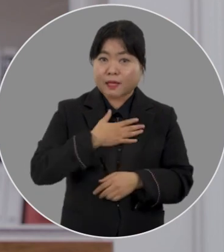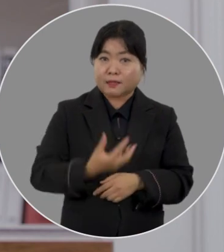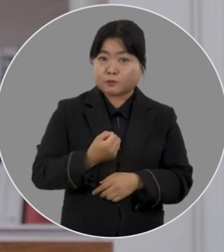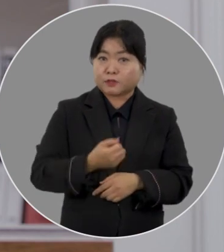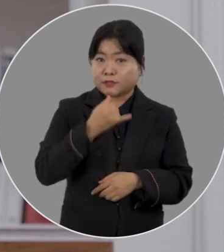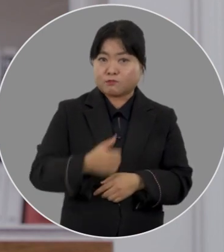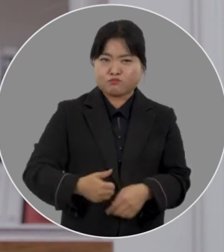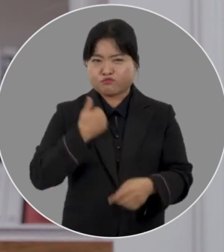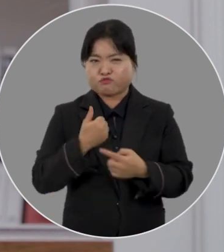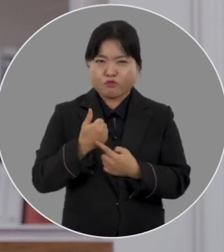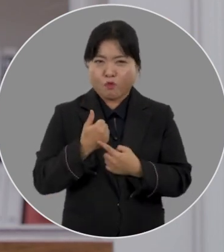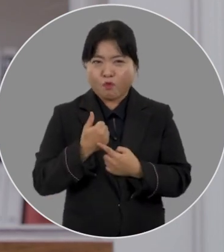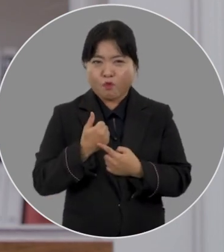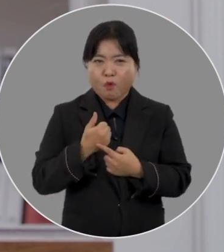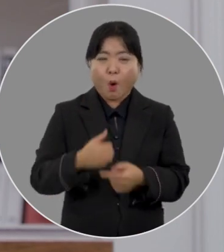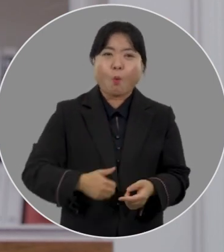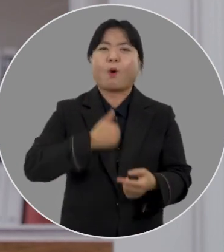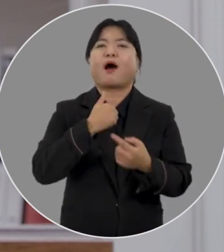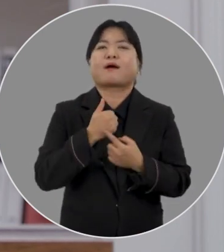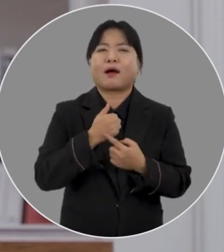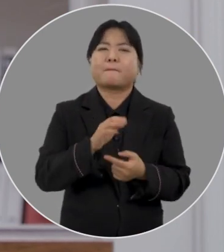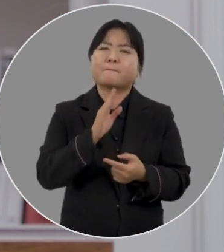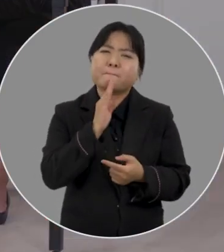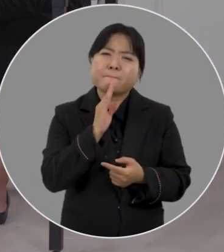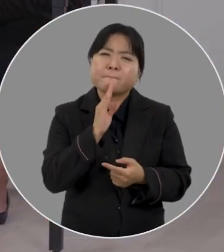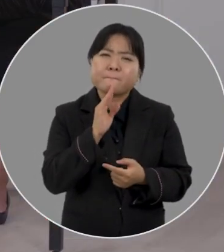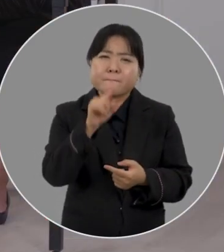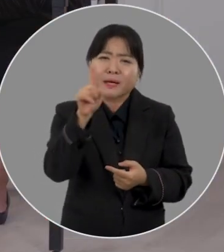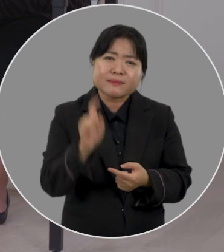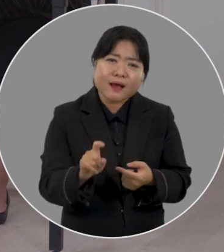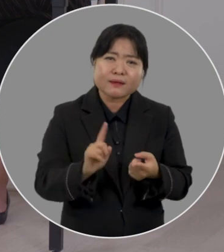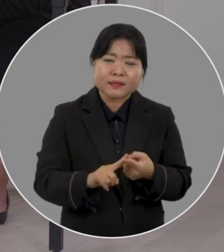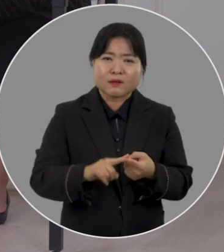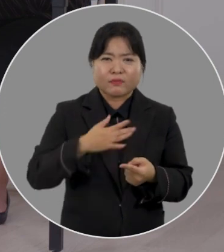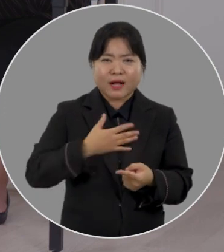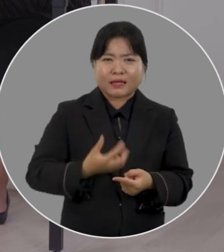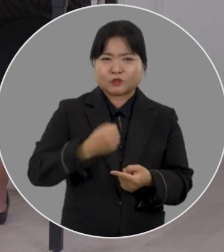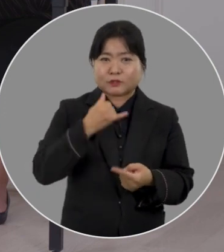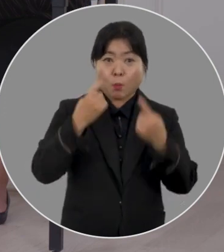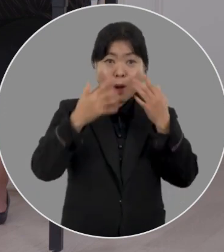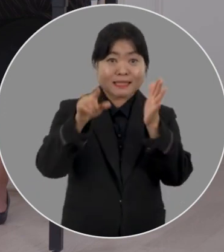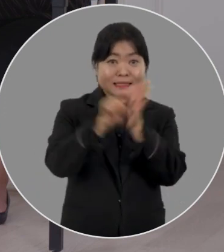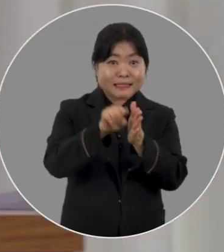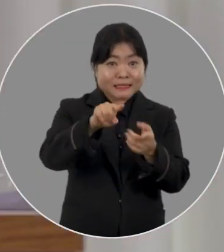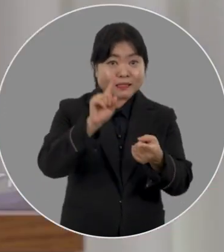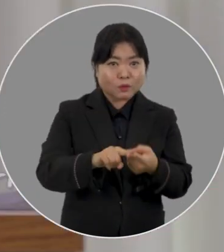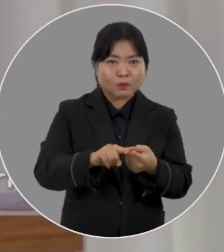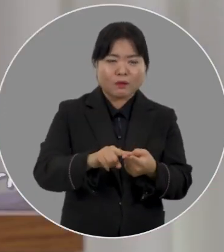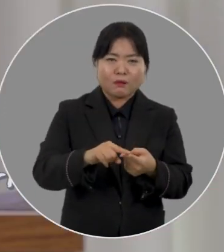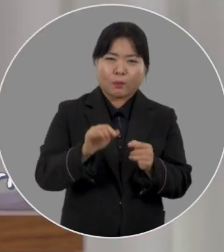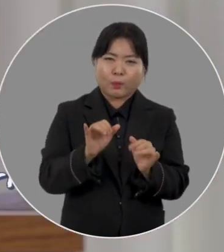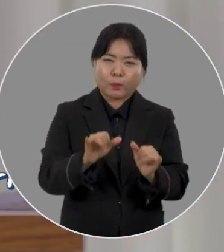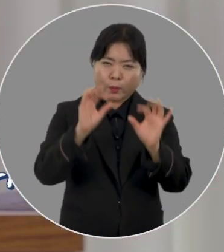지금 내가 갖고 있는 분노, 화가 정말 정당한 것인지 아울러서 내가 지금 갖고 있는 확신에 대해서 한번